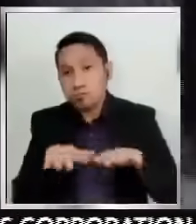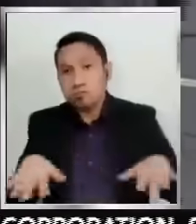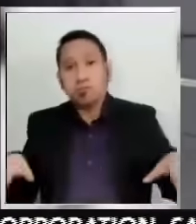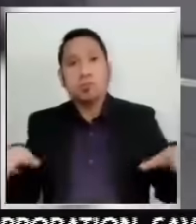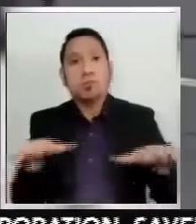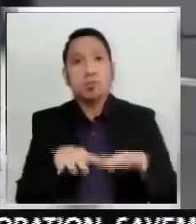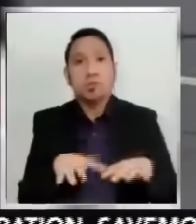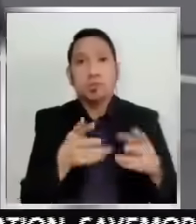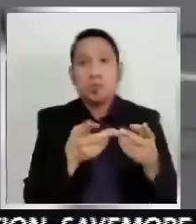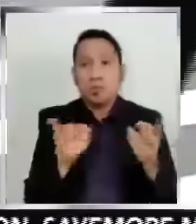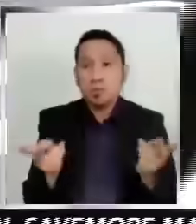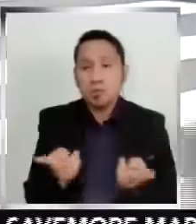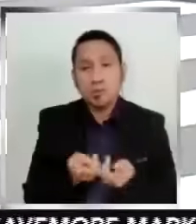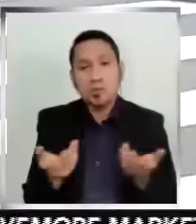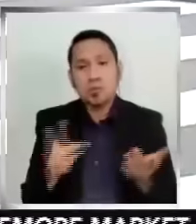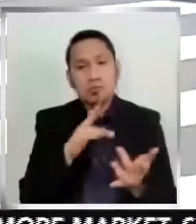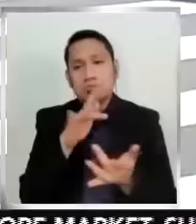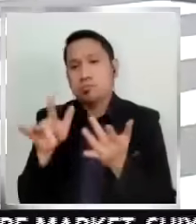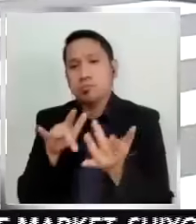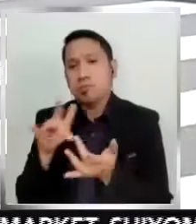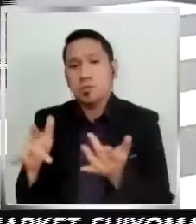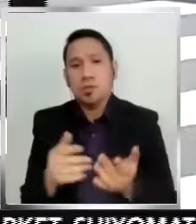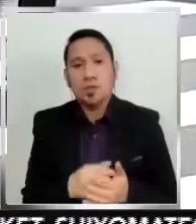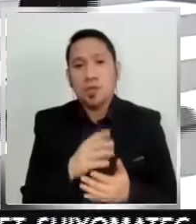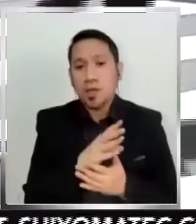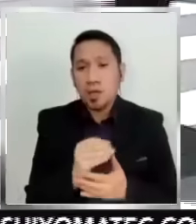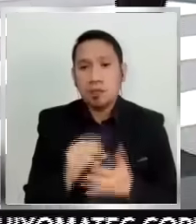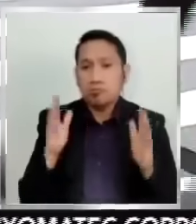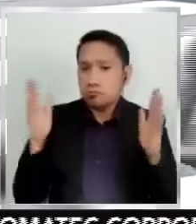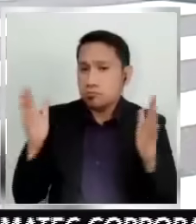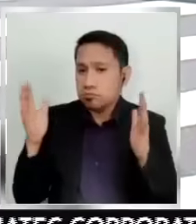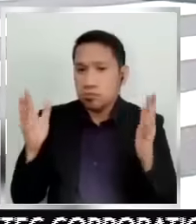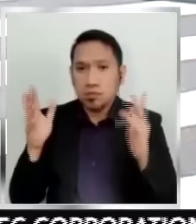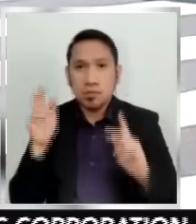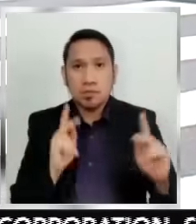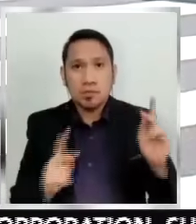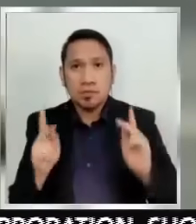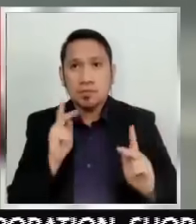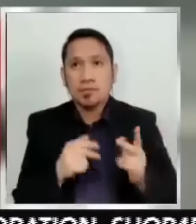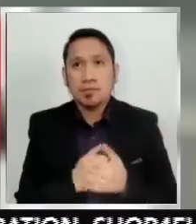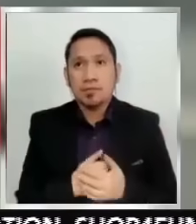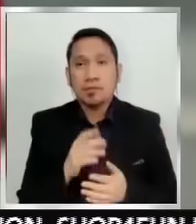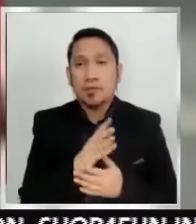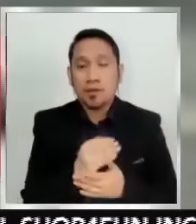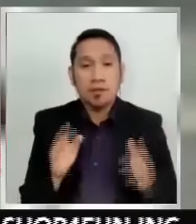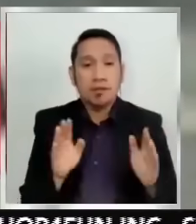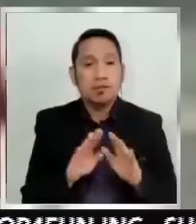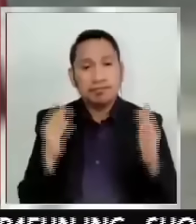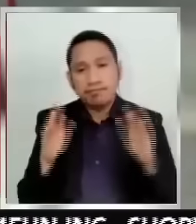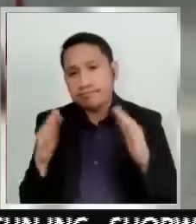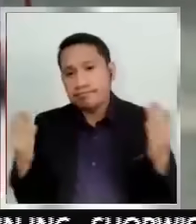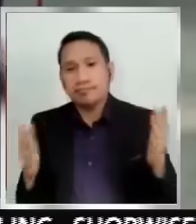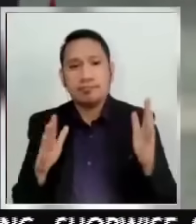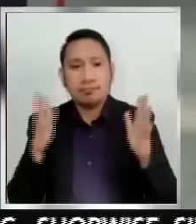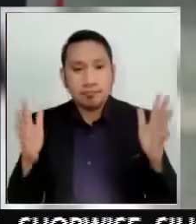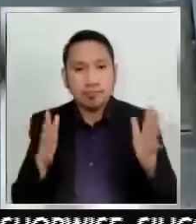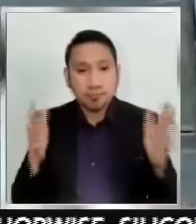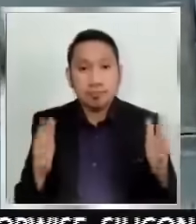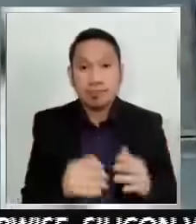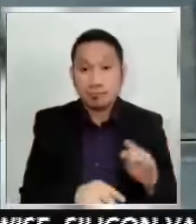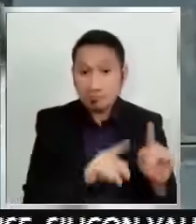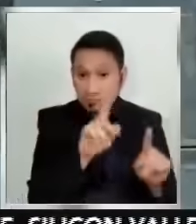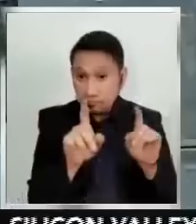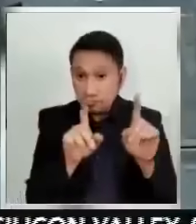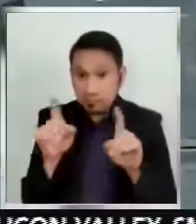that you like to go to. And always talk to people who are positive and open-minded. Tinanong namin ang ilan nating kapuso